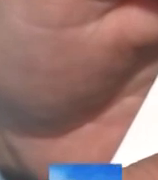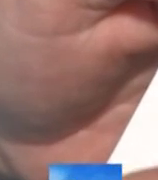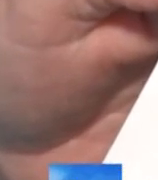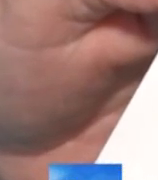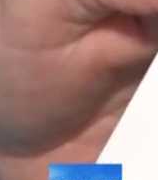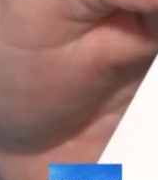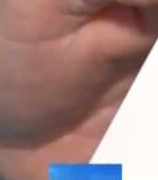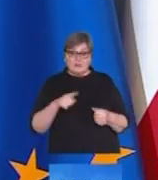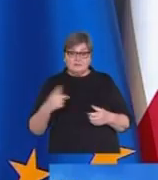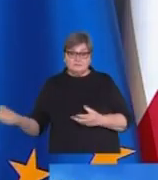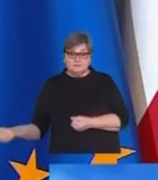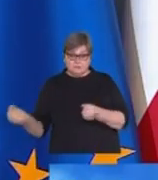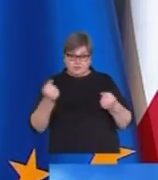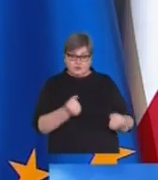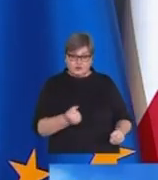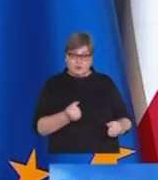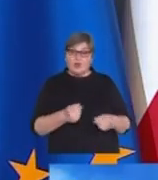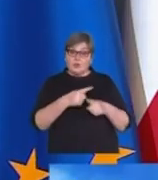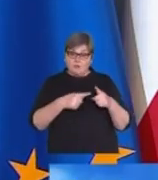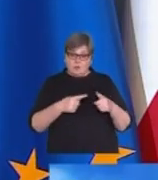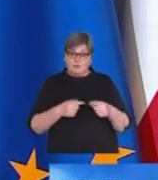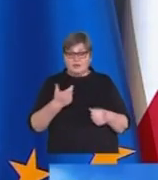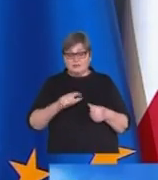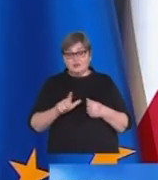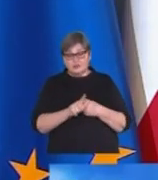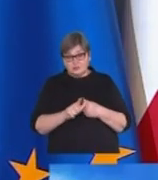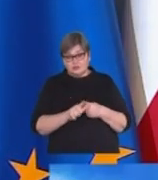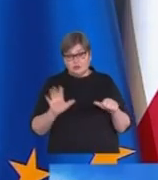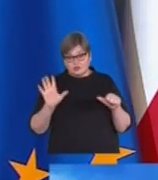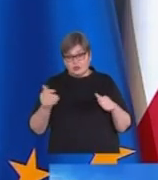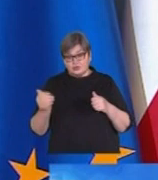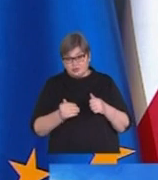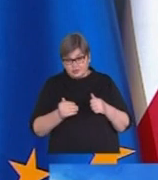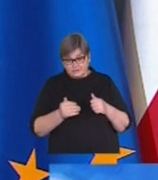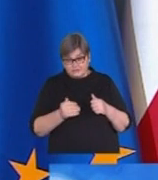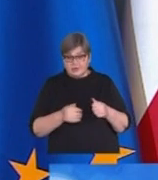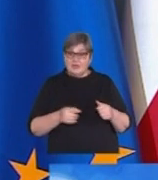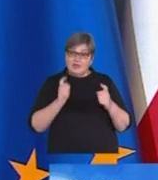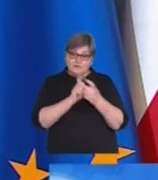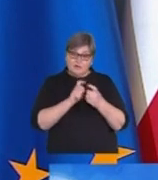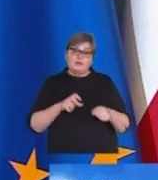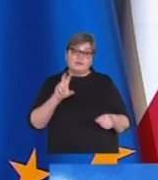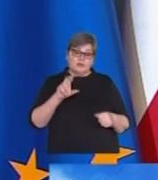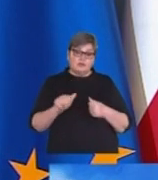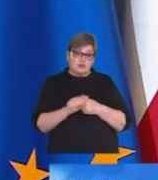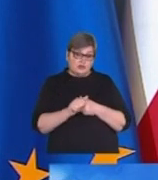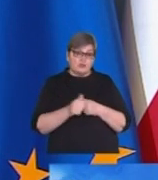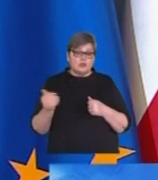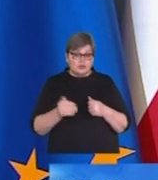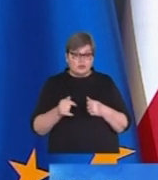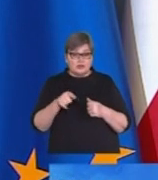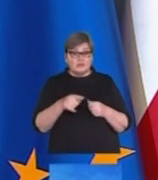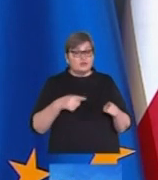szczepionki przez firmę Pfizer. 176 tysięcy wobec 360 tysięcy oznacza, że musimy bardzo poważnie